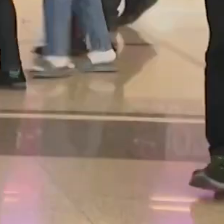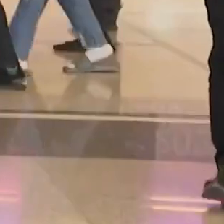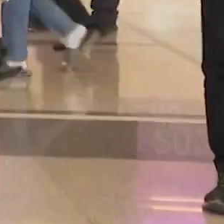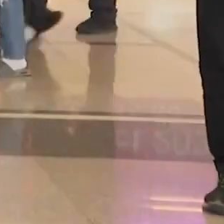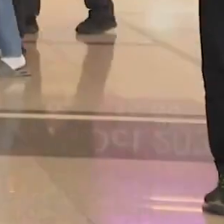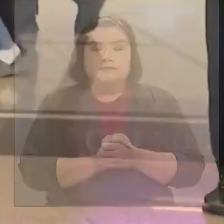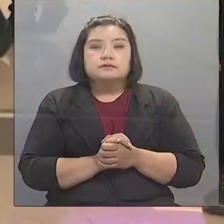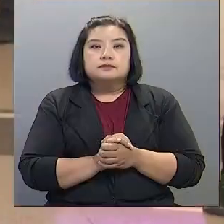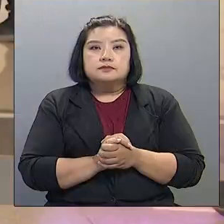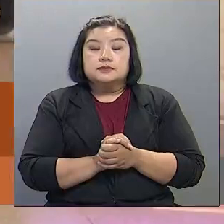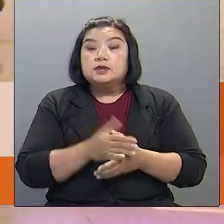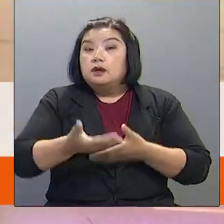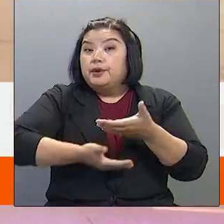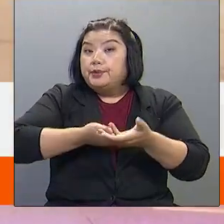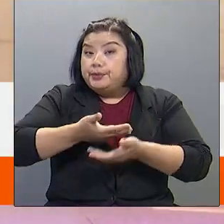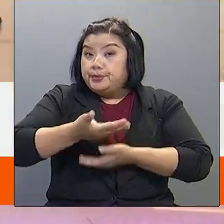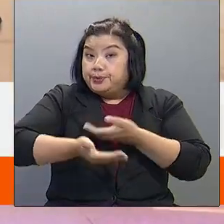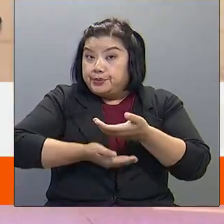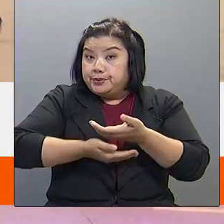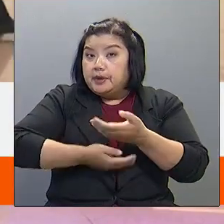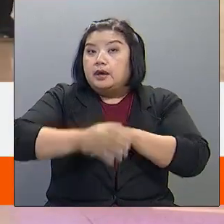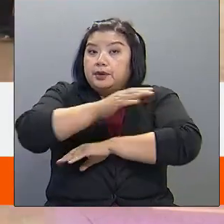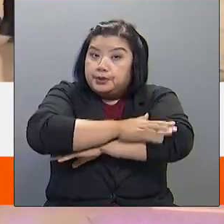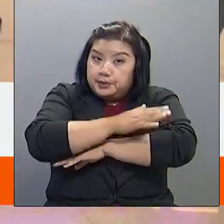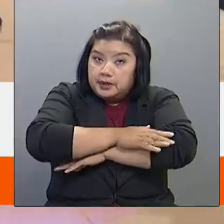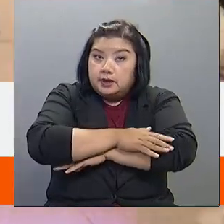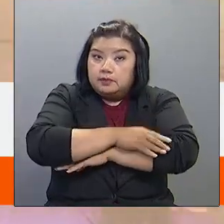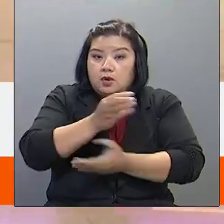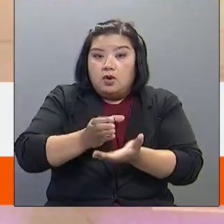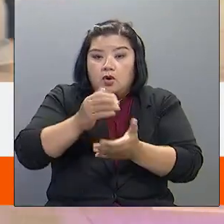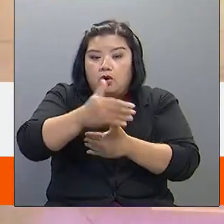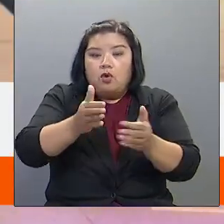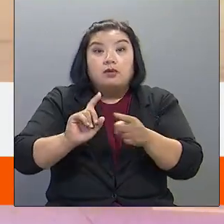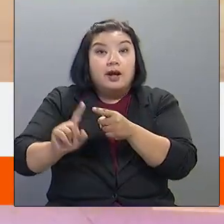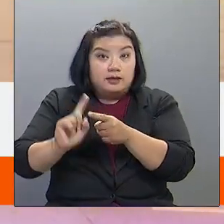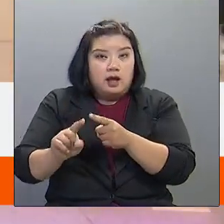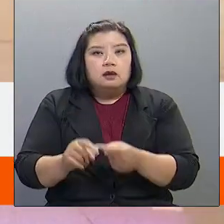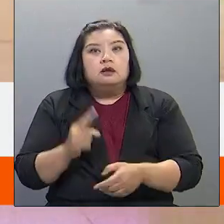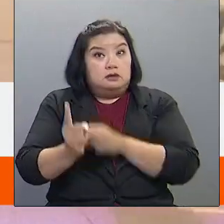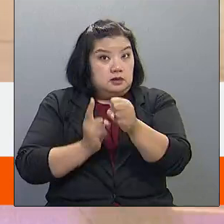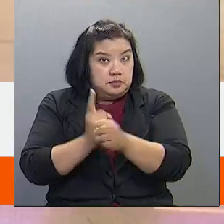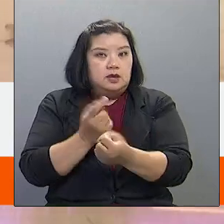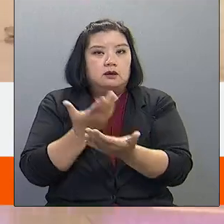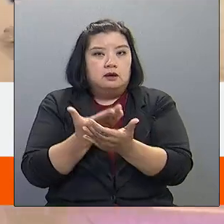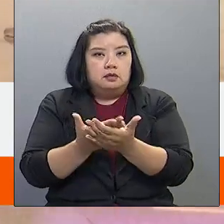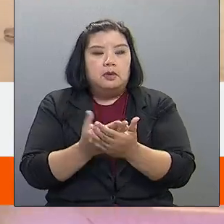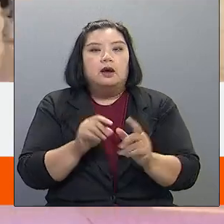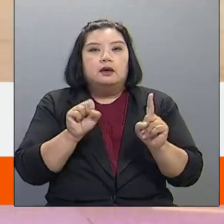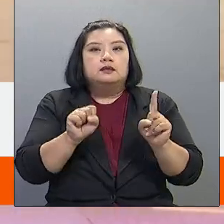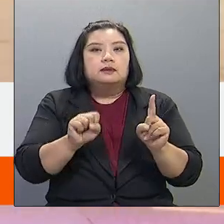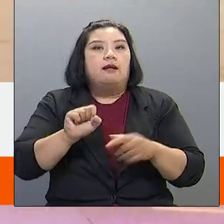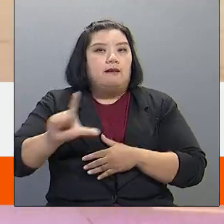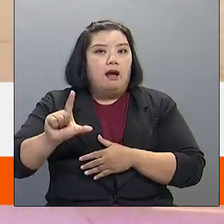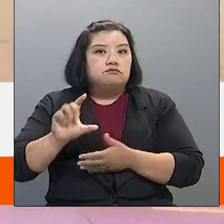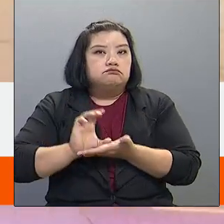มูลค่าของธุรกิจสิ่งพิมพ์แล้วก็บรรจุภัณฑ์นะคะแต่ละปีจะมีมูลค่าประมาณ100,000 ล้านบาทเลยค่ะสัดส่วนของตลาด190นะคะอ